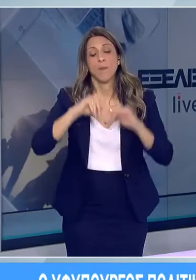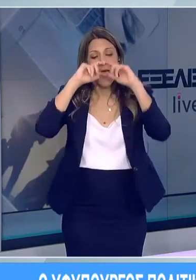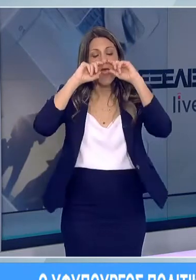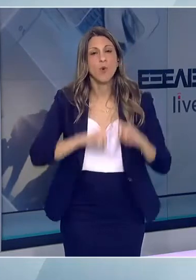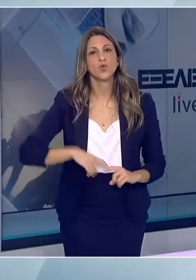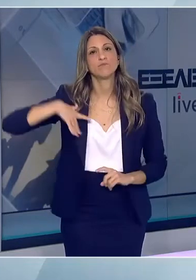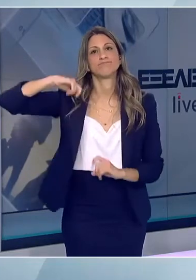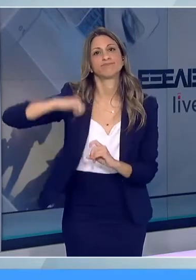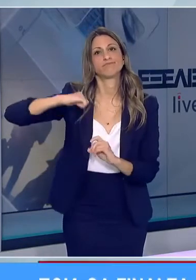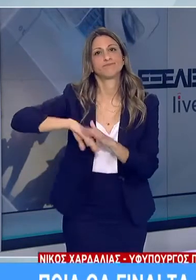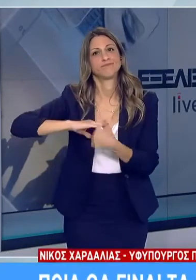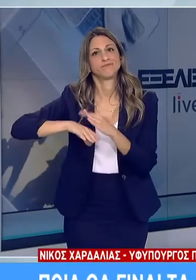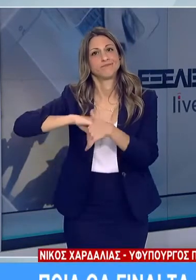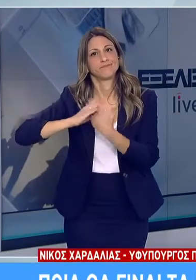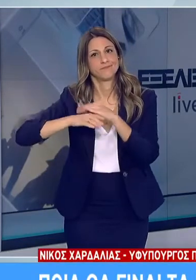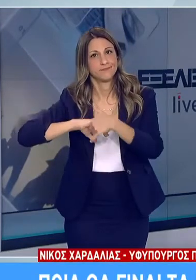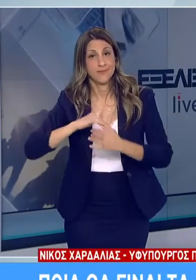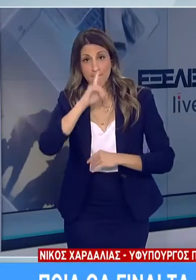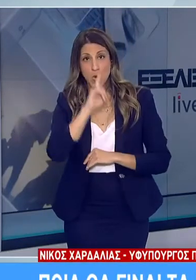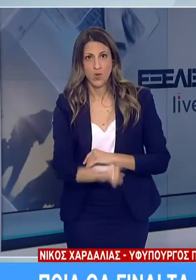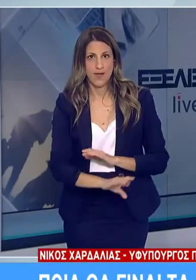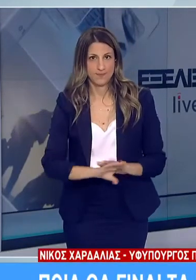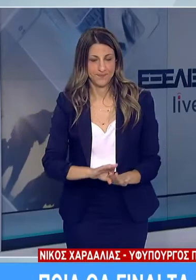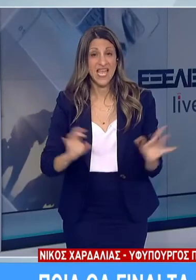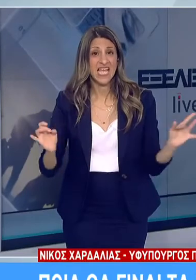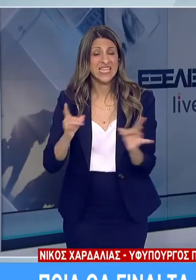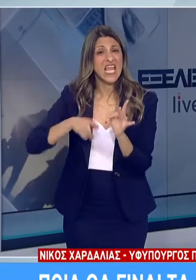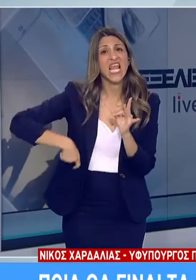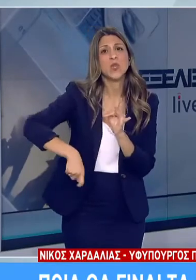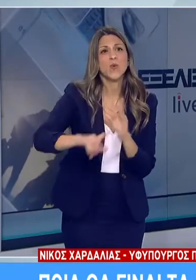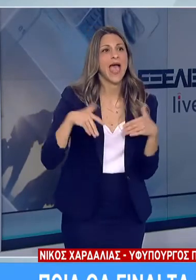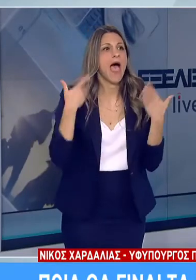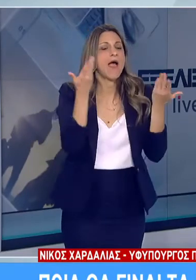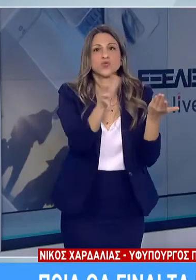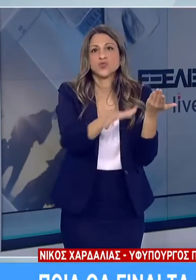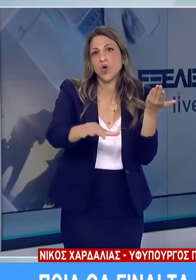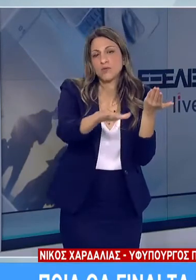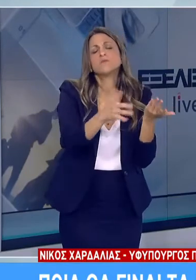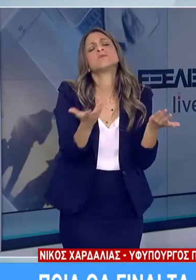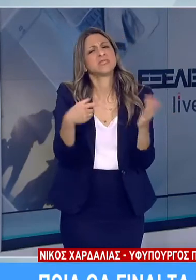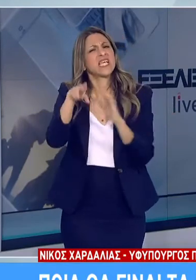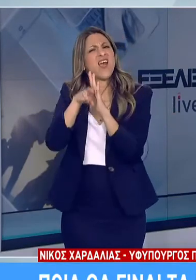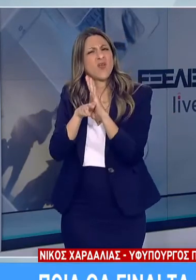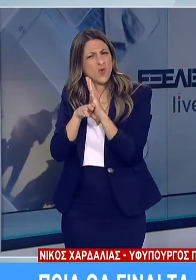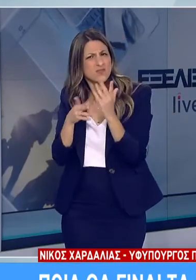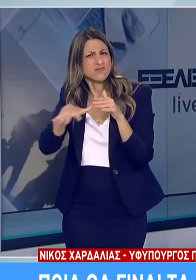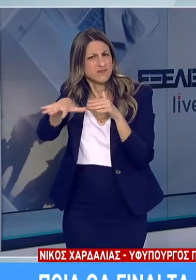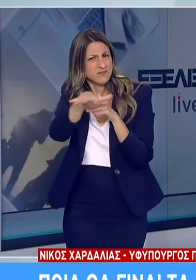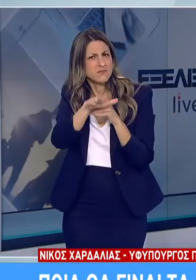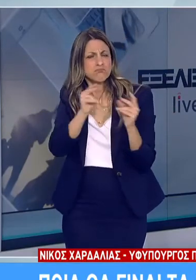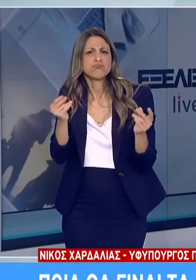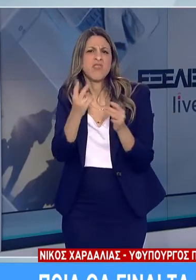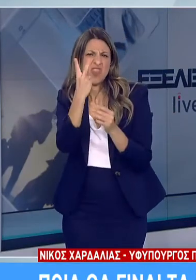η χρήση αντισηπτικού. Αποσαφηνίζεται ότι σε περίπτωση λειτουργιών σε υπαίθριους χώρους ισχύουν οι γενικοί κανόνες περί δημοσίων